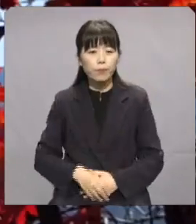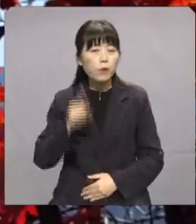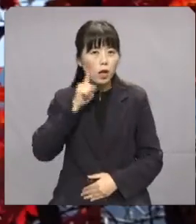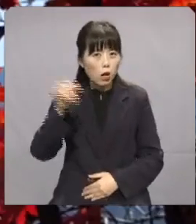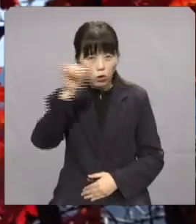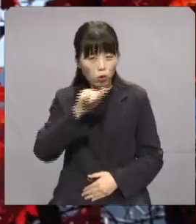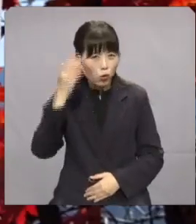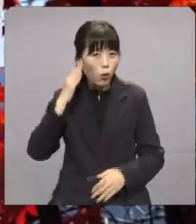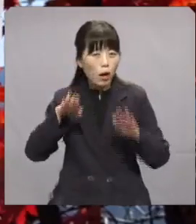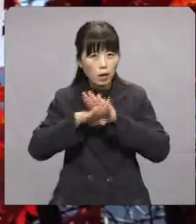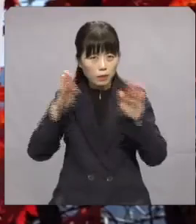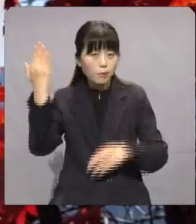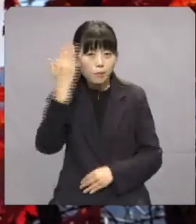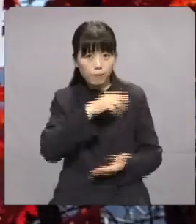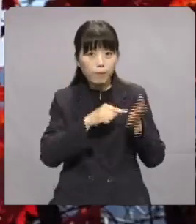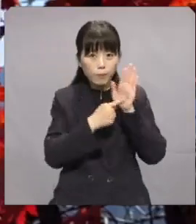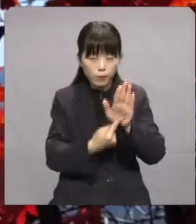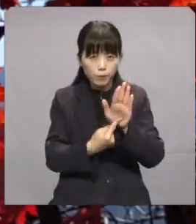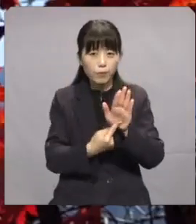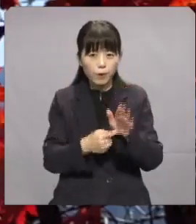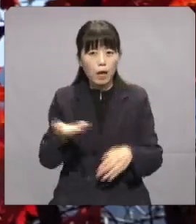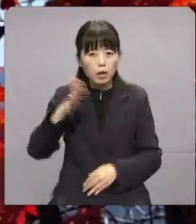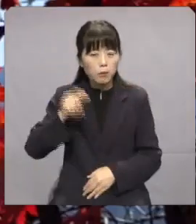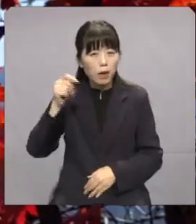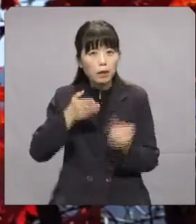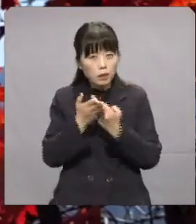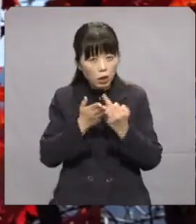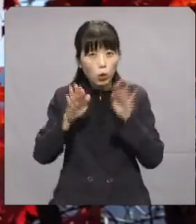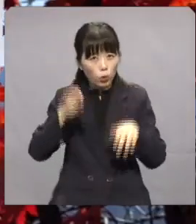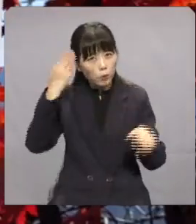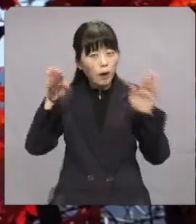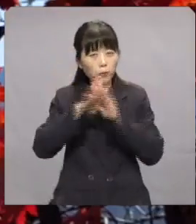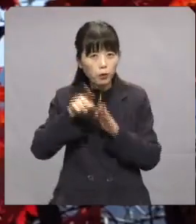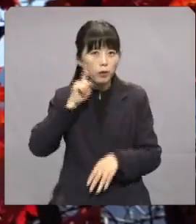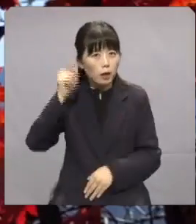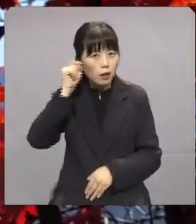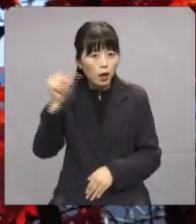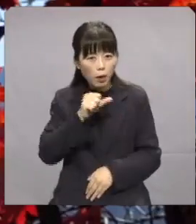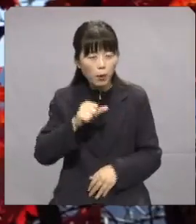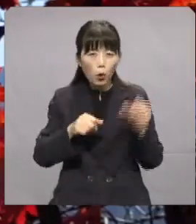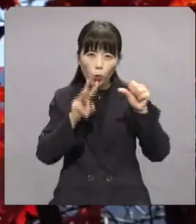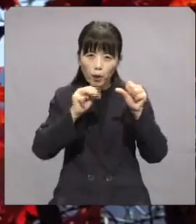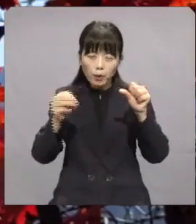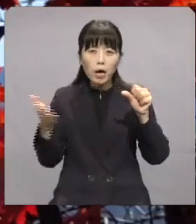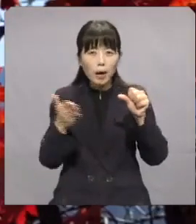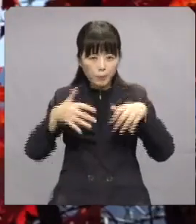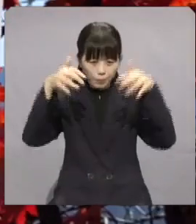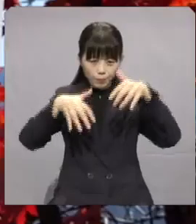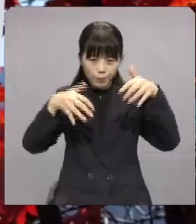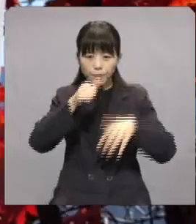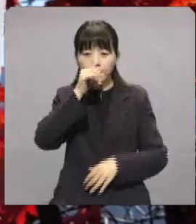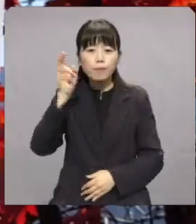내일도 전국 하늘이 대체로 맑게 드러나겠고 다만 제주도에는 오늘 밤부터 내일 새벽 사이 5mm 밖에 비가